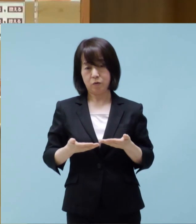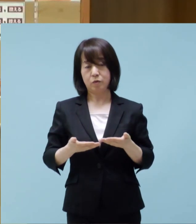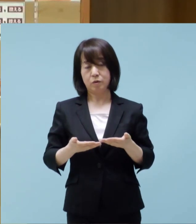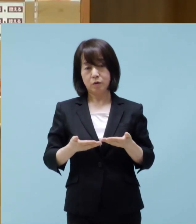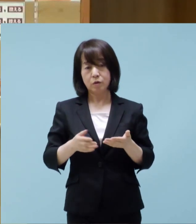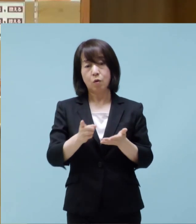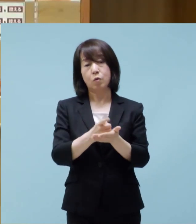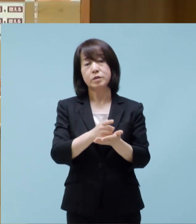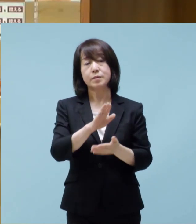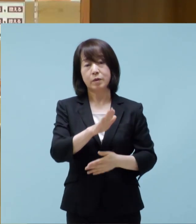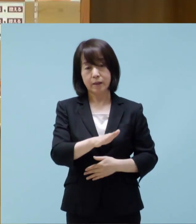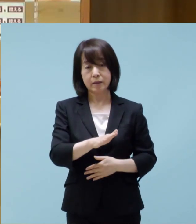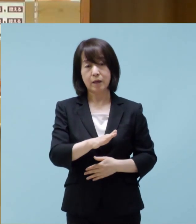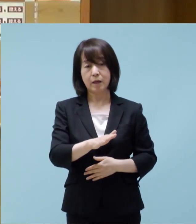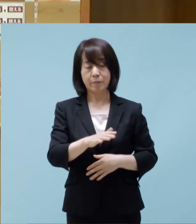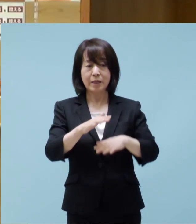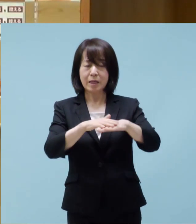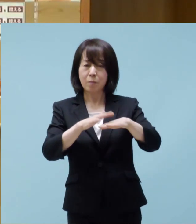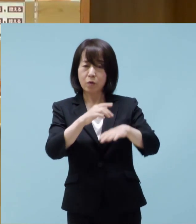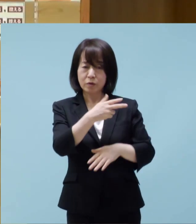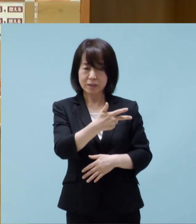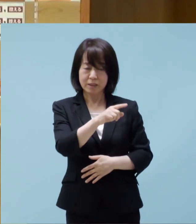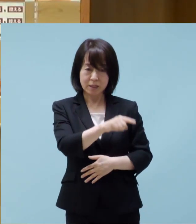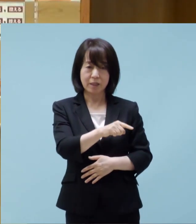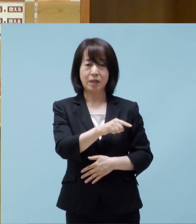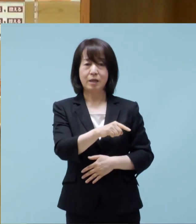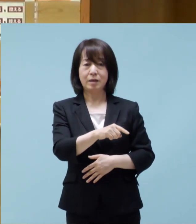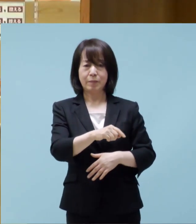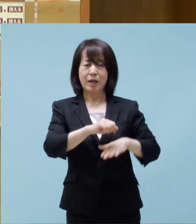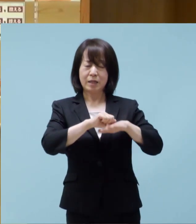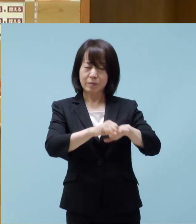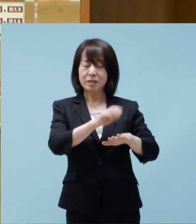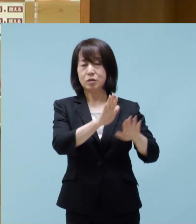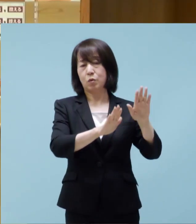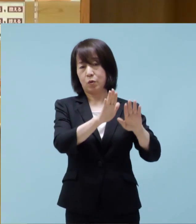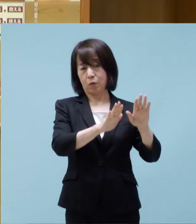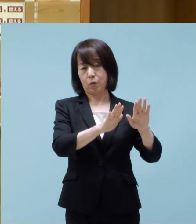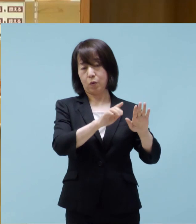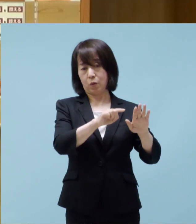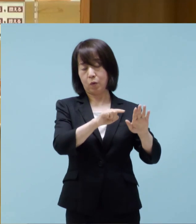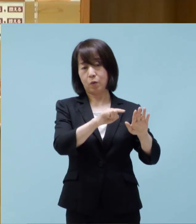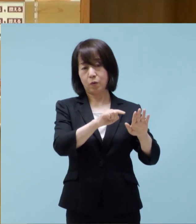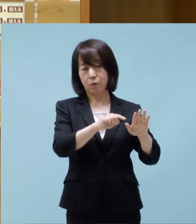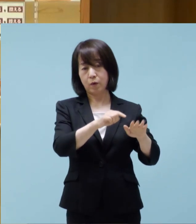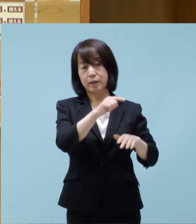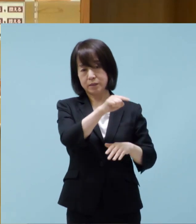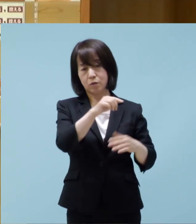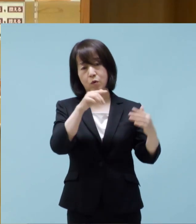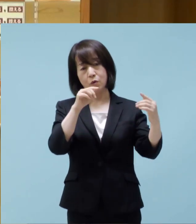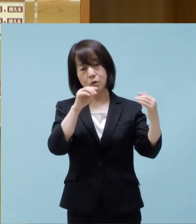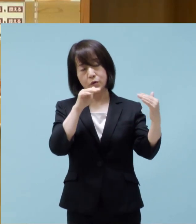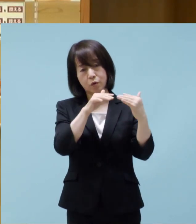めて厳しい状況も踏まえて、札幌市ともそこは協議をさせていただきましたけども、